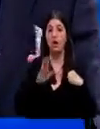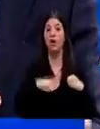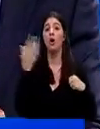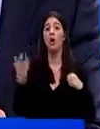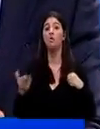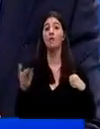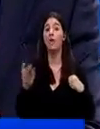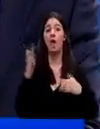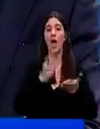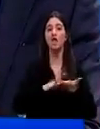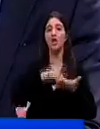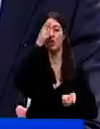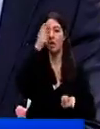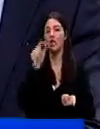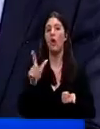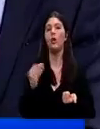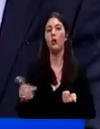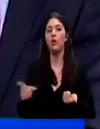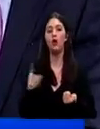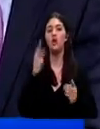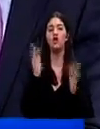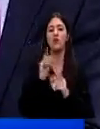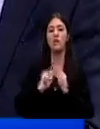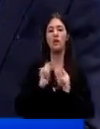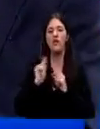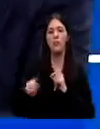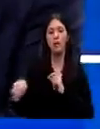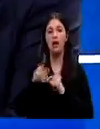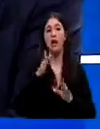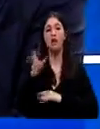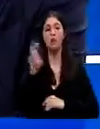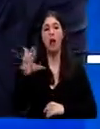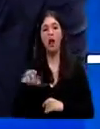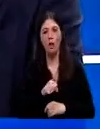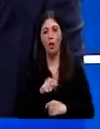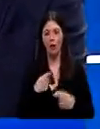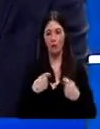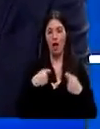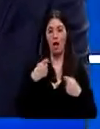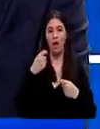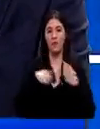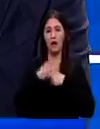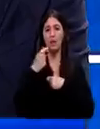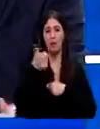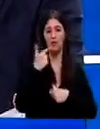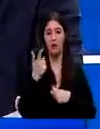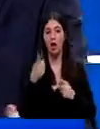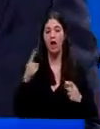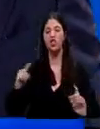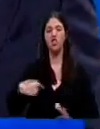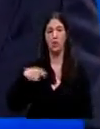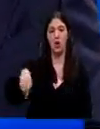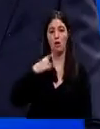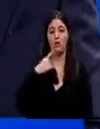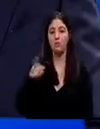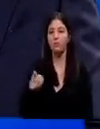taraftan da elinde Türk lirası olanlar, küçük tasarruf sahipleri gidip dolar alıyor. Maliye Bakanı diyor ya, çarpıldı onlar diyor.